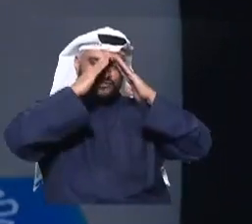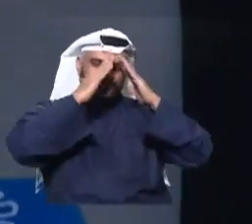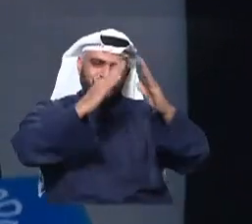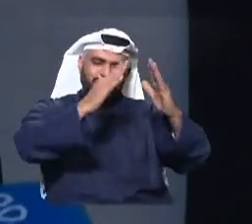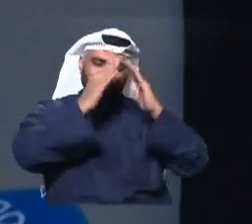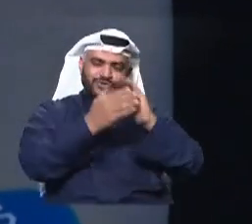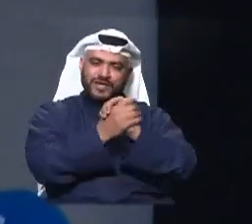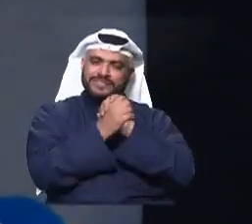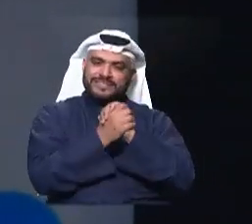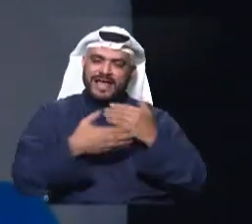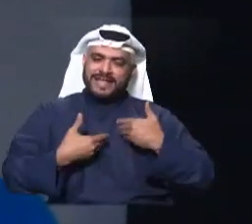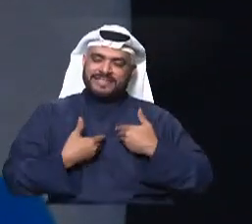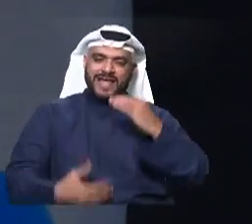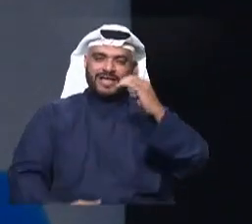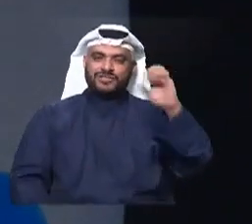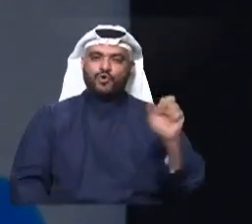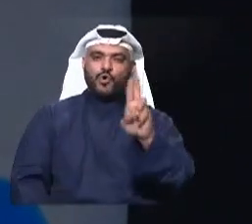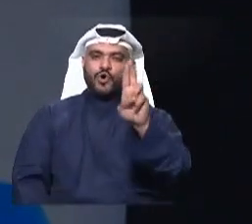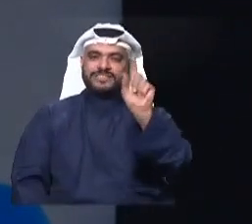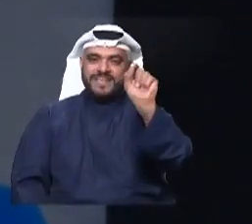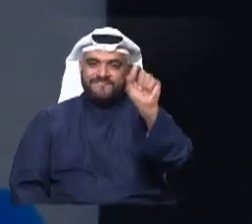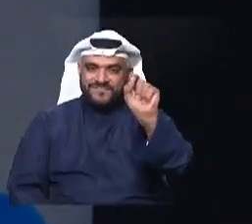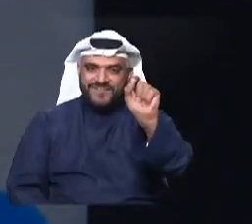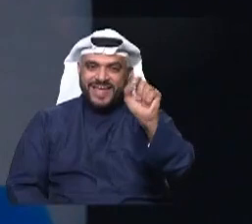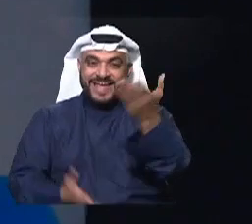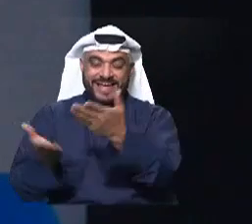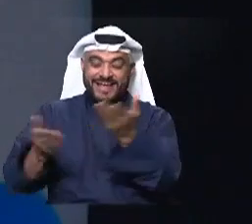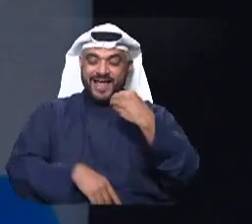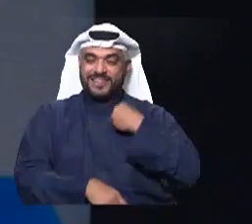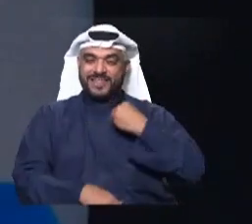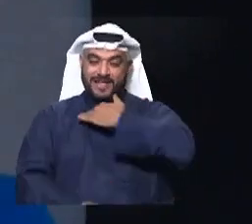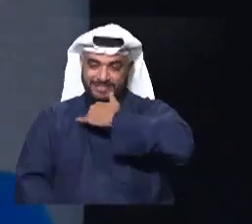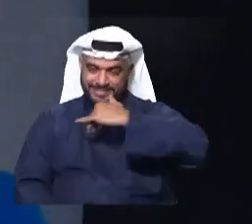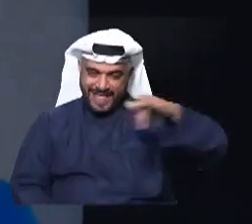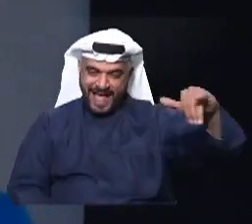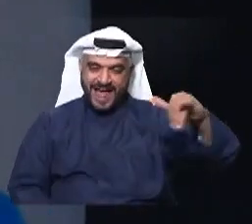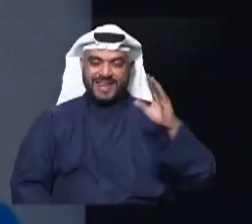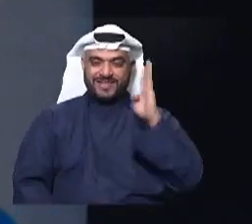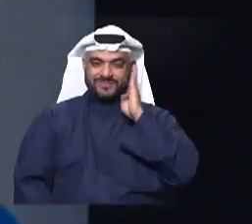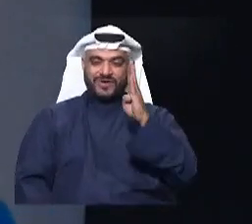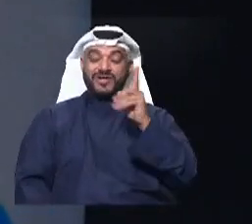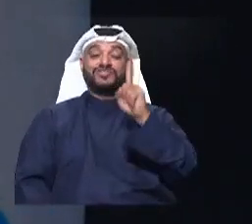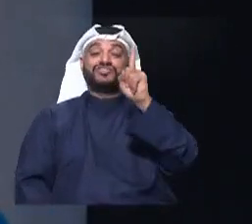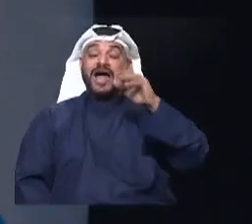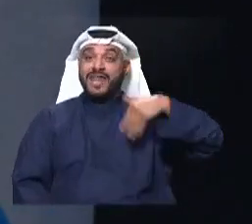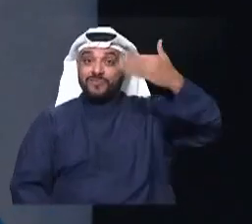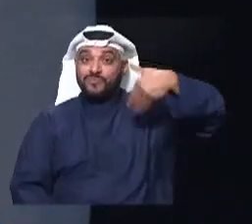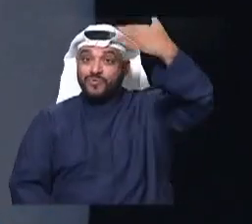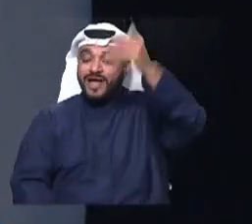صديقي جوزيف بوريل إلى هذه الدعوة الكريمة، ونطلع إلى الغد